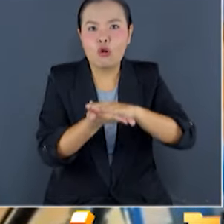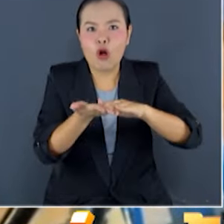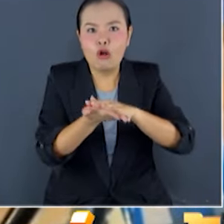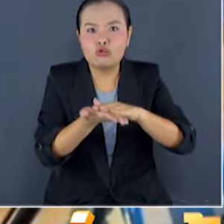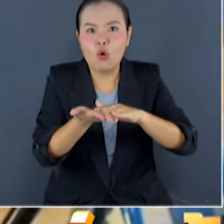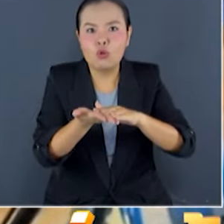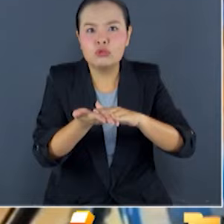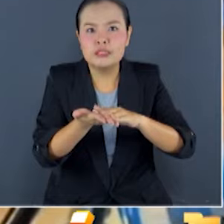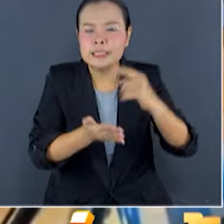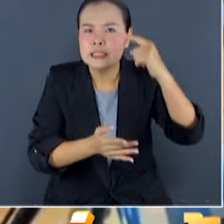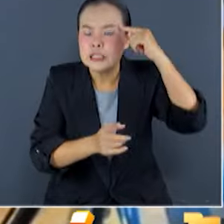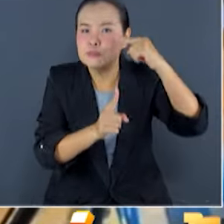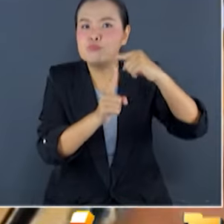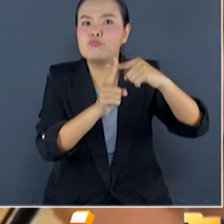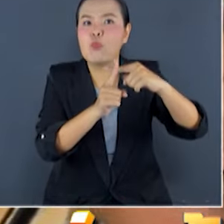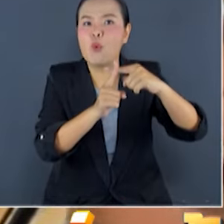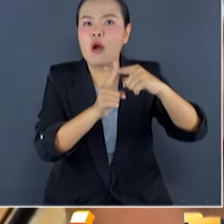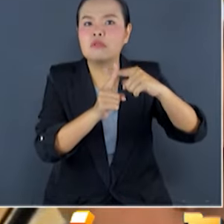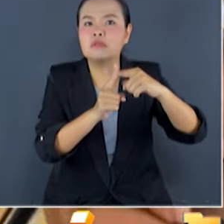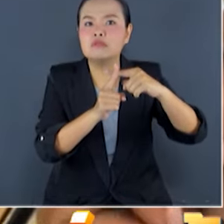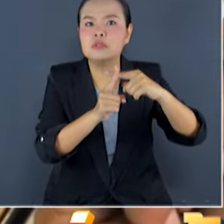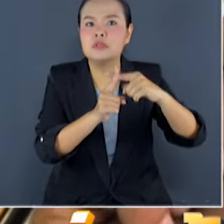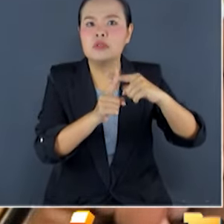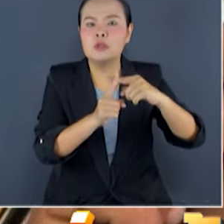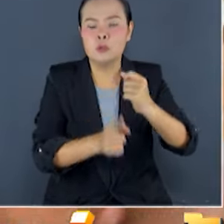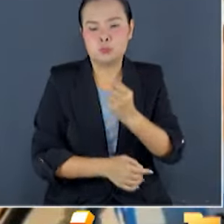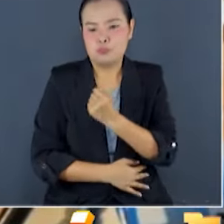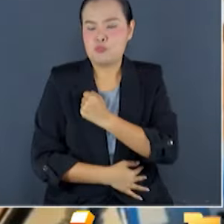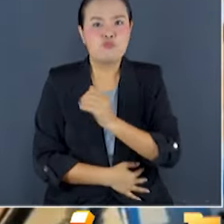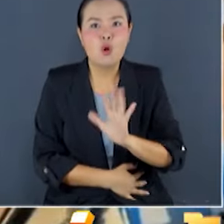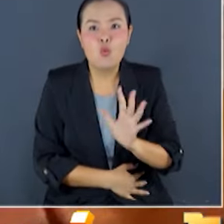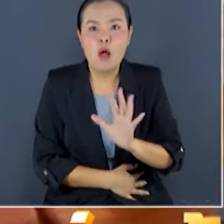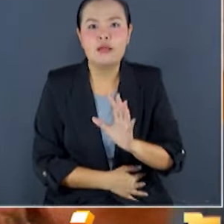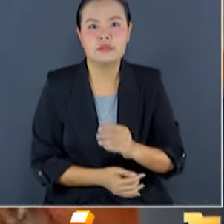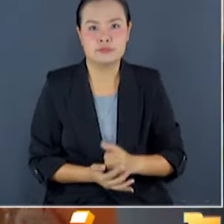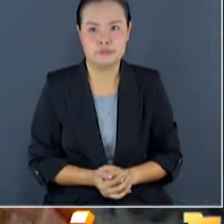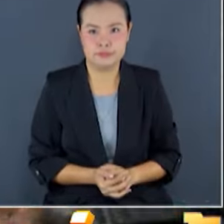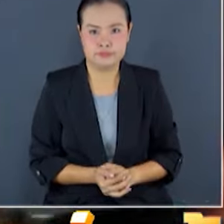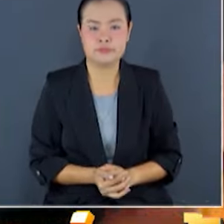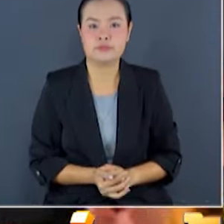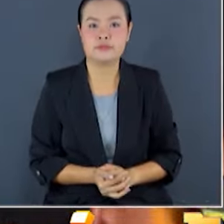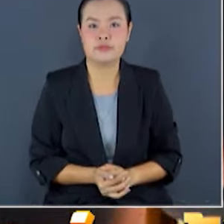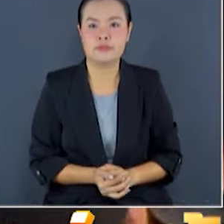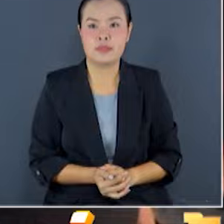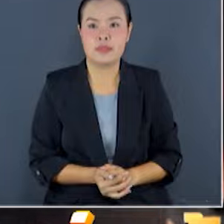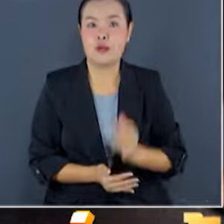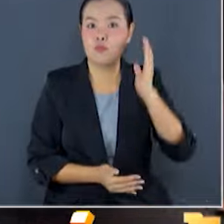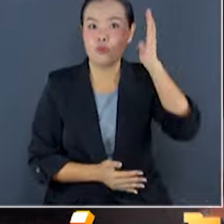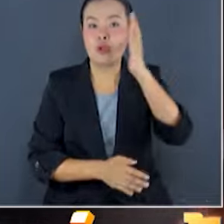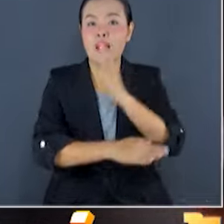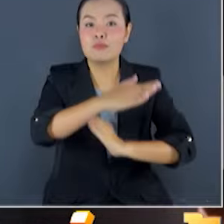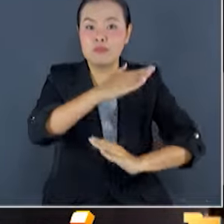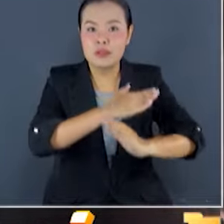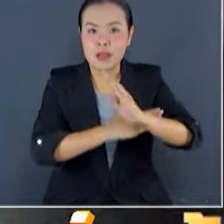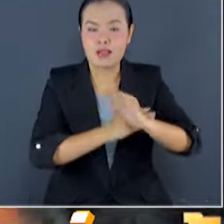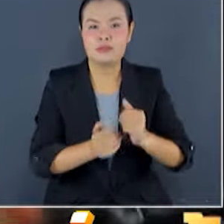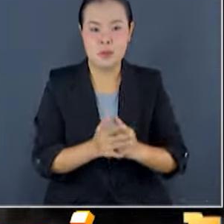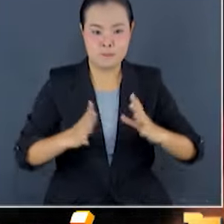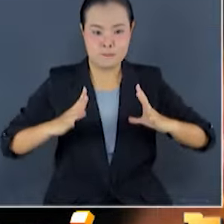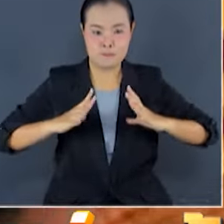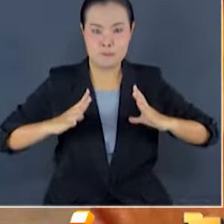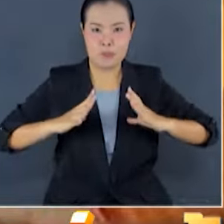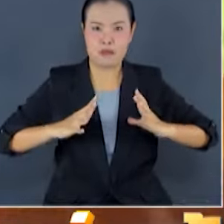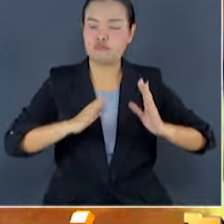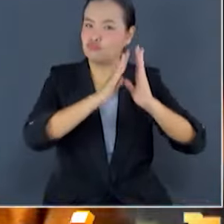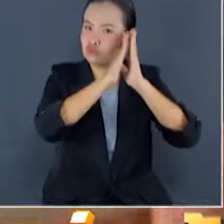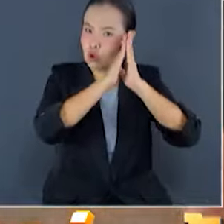บางคนบอกเขาแต่ตอนนี้คือหลายหน่วยงานเขาไม่ไหวจริงๆจนกระทั่งล่าสุดครับคุณผู้ชมฮะตัวนายมณฑลเนี่ยไปแวะพักที่วัด